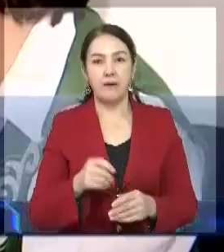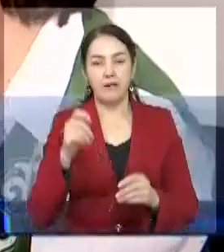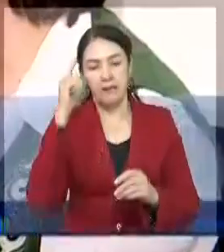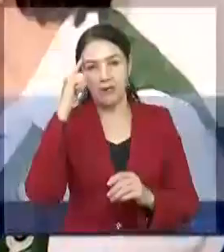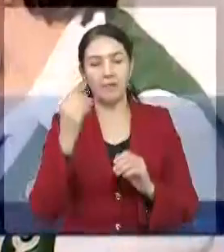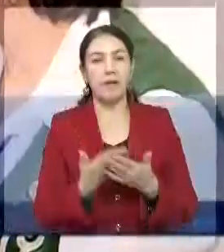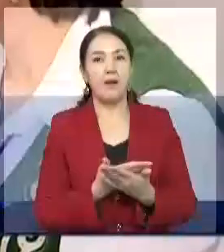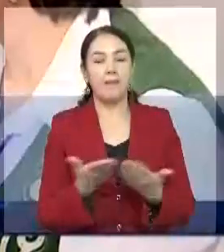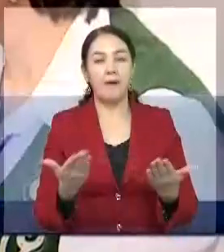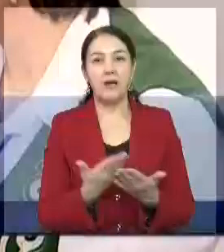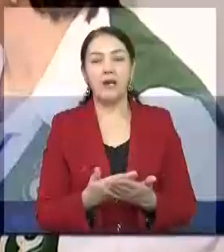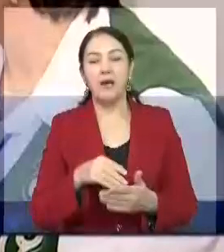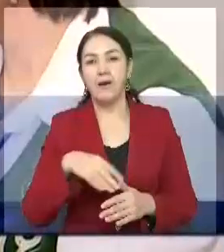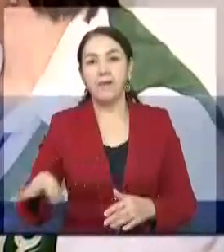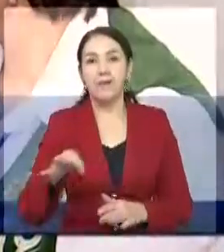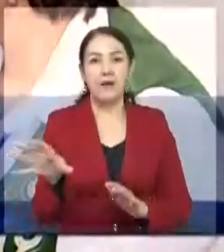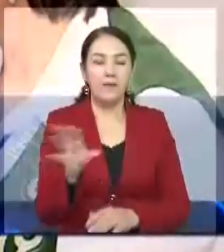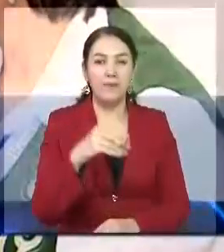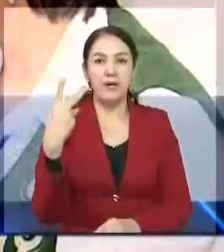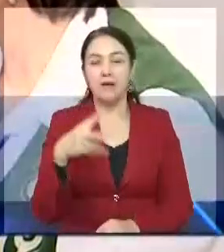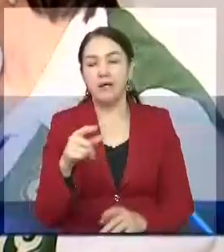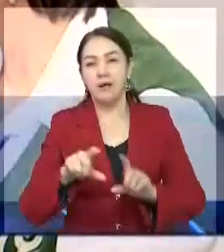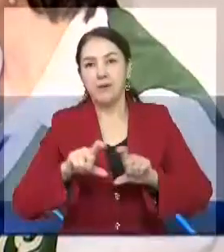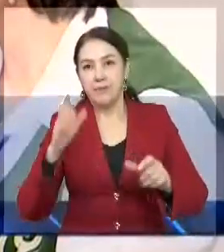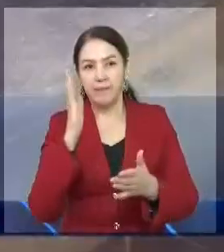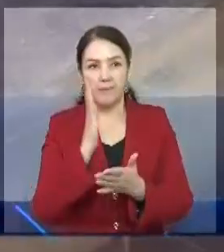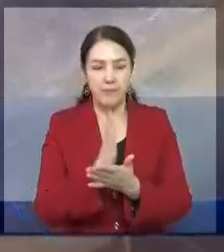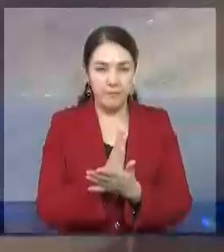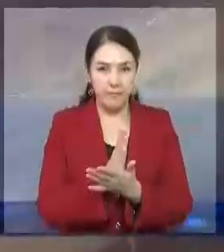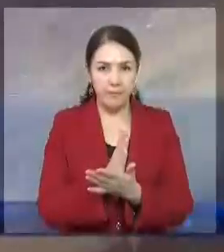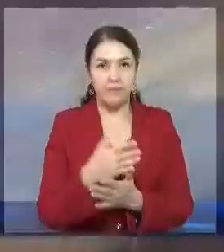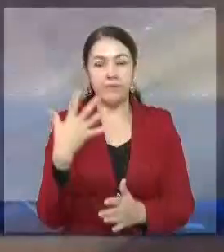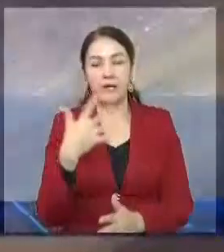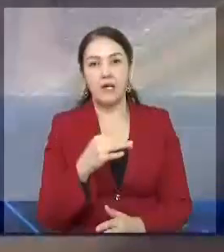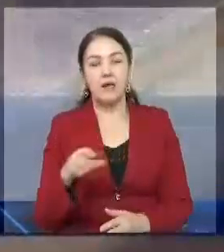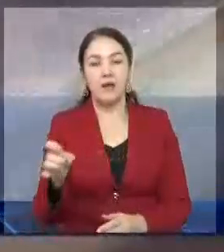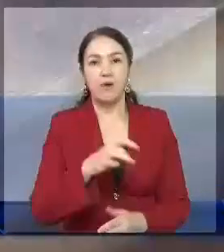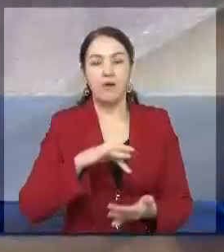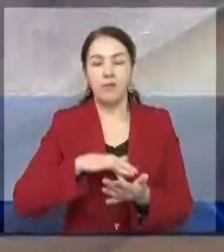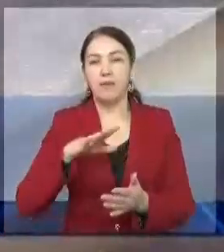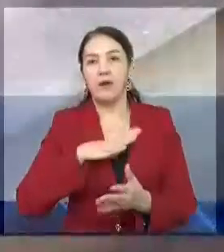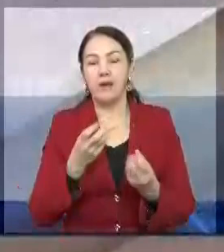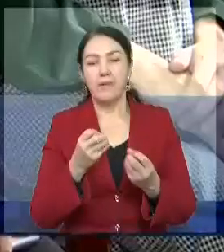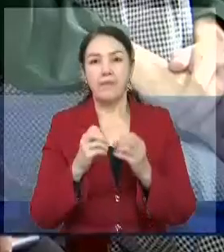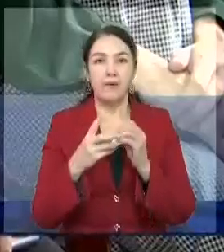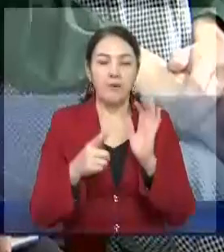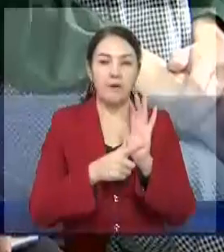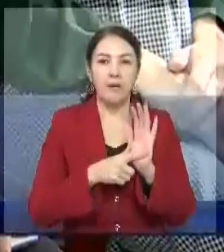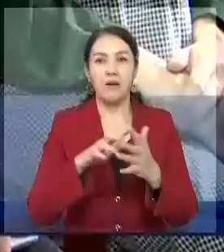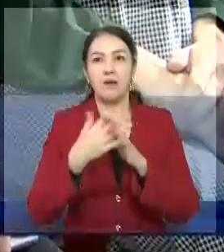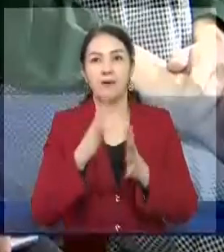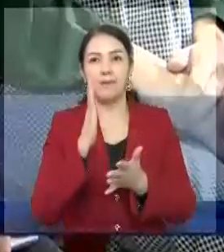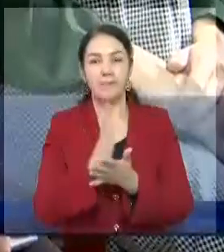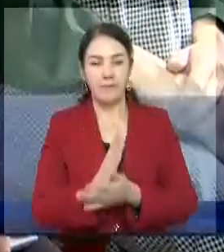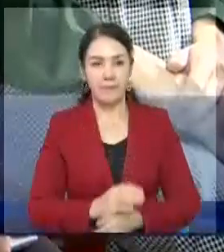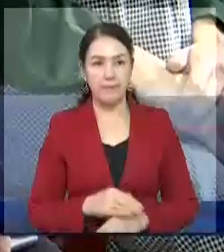аға. Айта кетейік, аталған ауданда барлығы 22 сайлау учаскесі құрылған. Оның 5-еуі аудан орталығында болса, қалғаны 17 елді мекенде